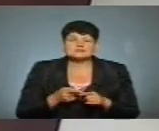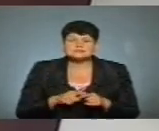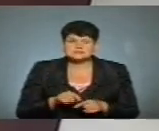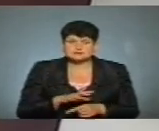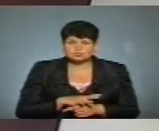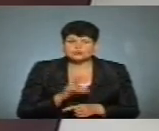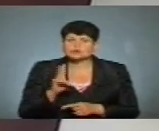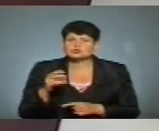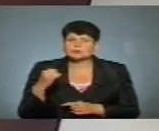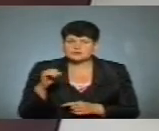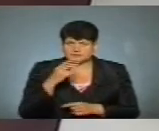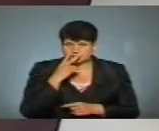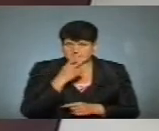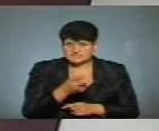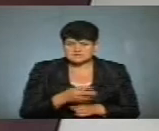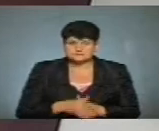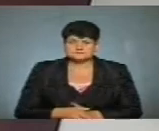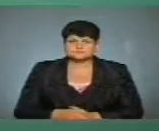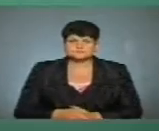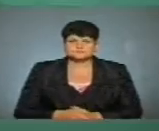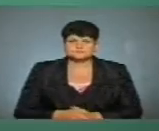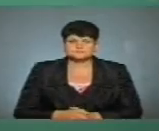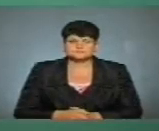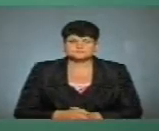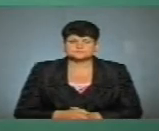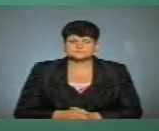відбувалося та хто переміг, дивіться.